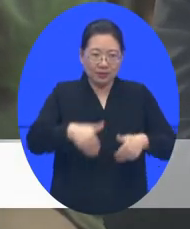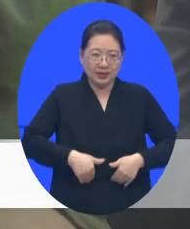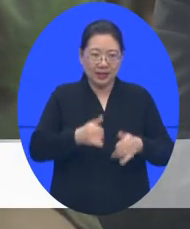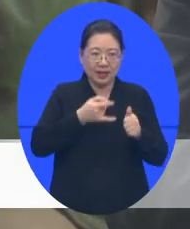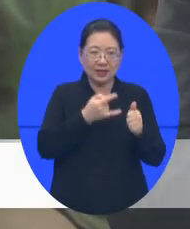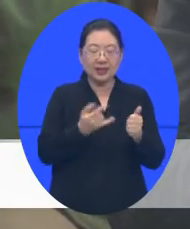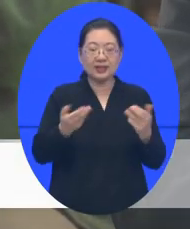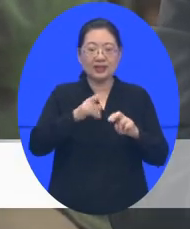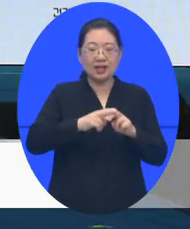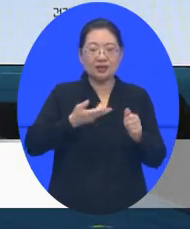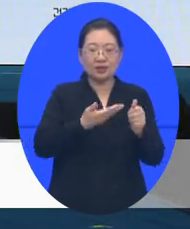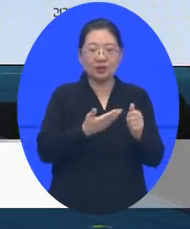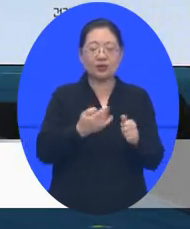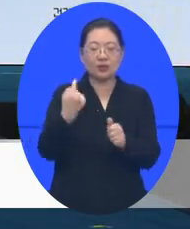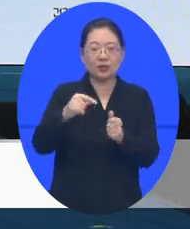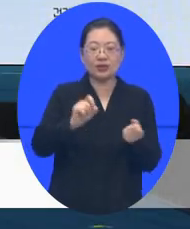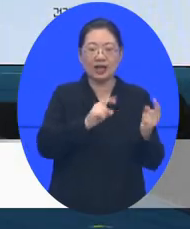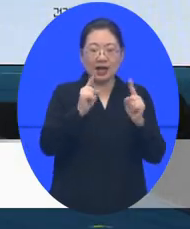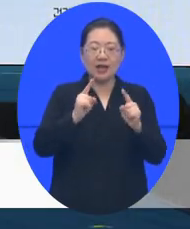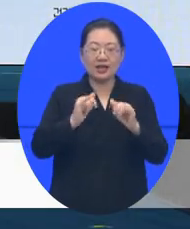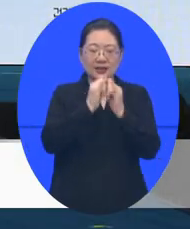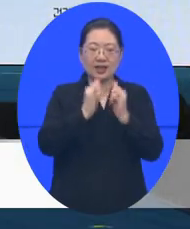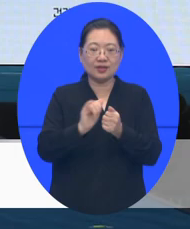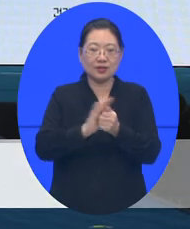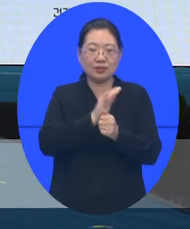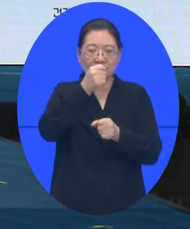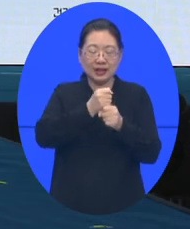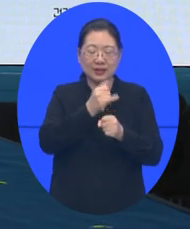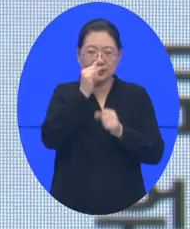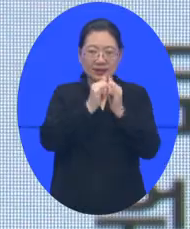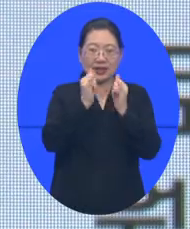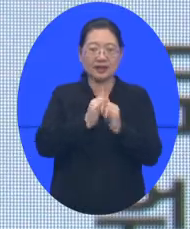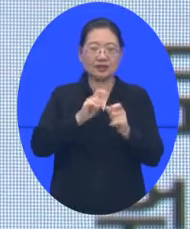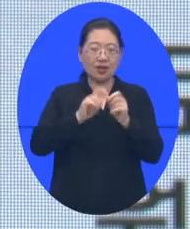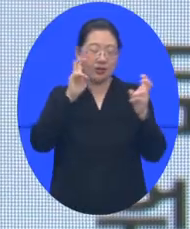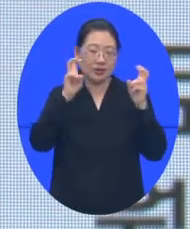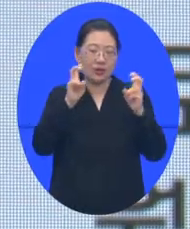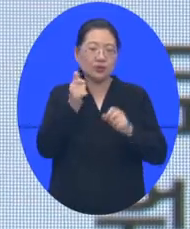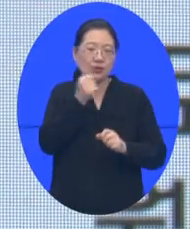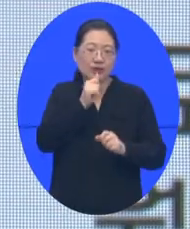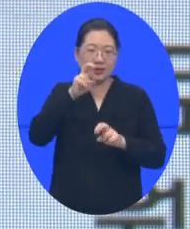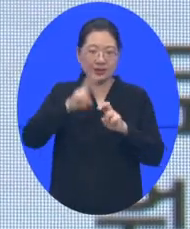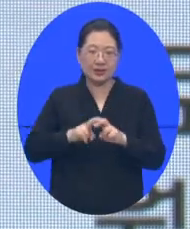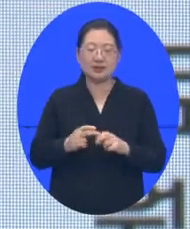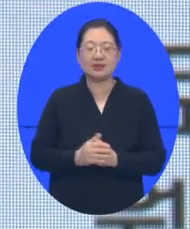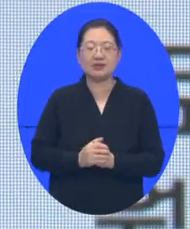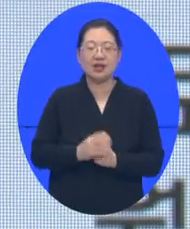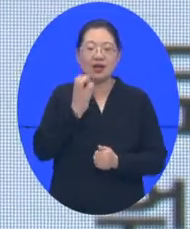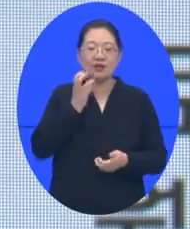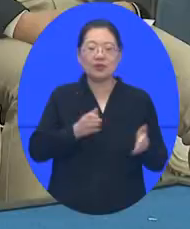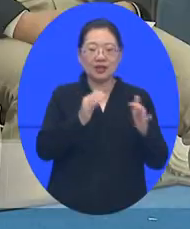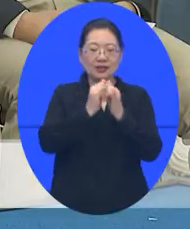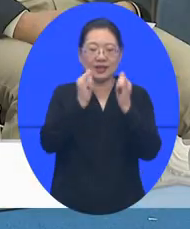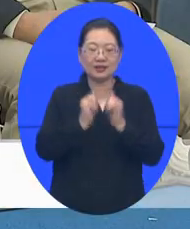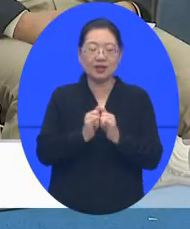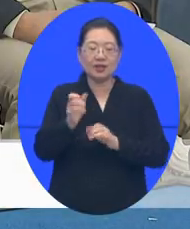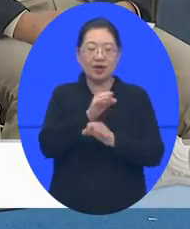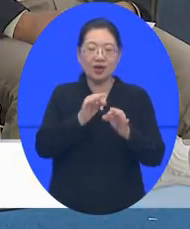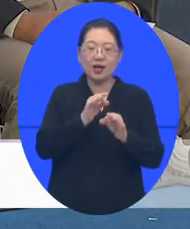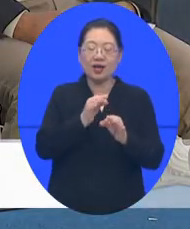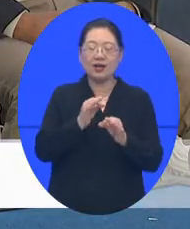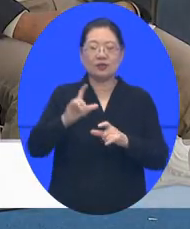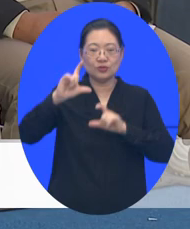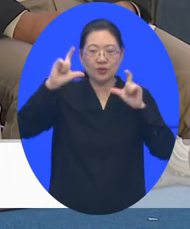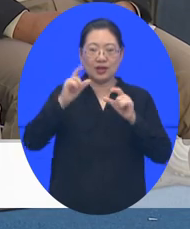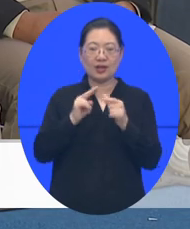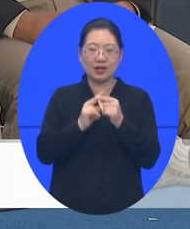취약계층에게 일자리를 제공하고 교육과 자활 등 사회 서비스를 만들어내는 사회적 기업들을 소개하는 자리. 경기도가